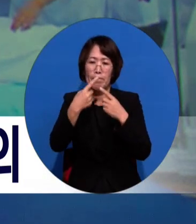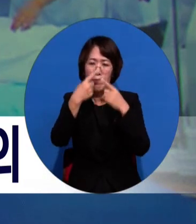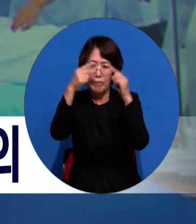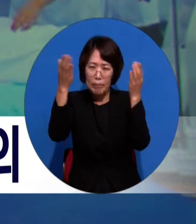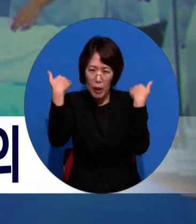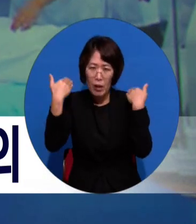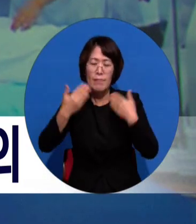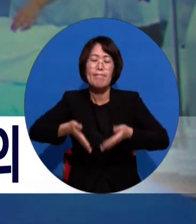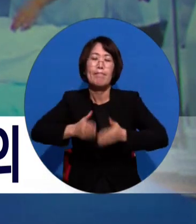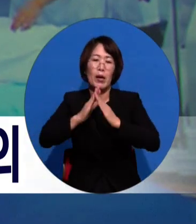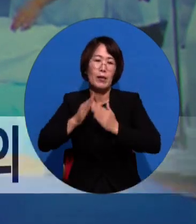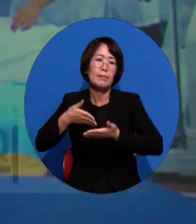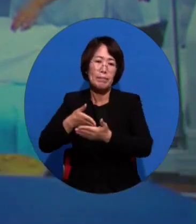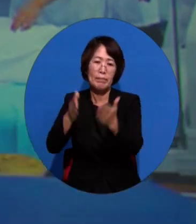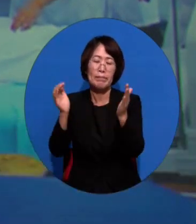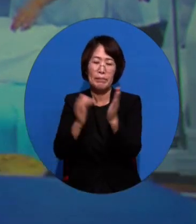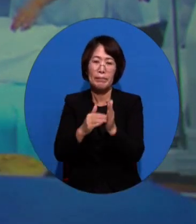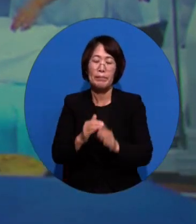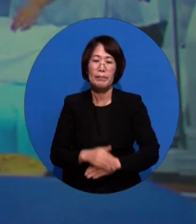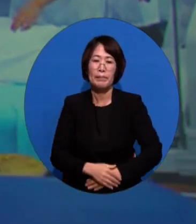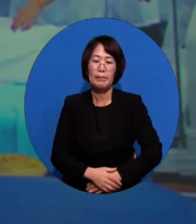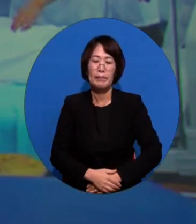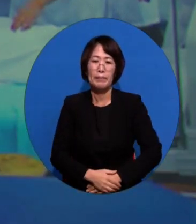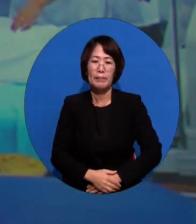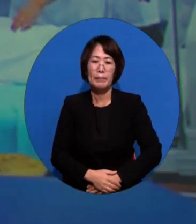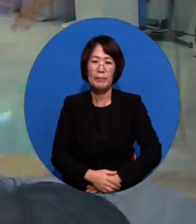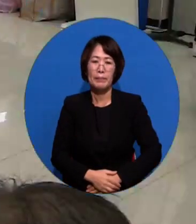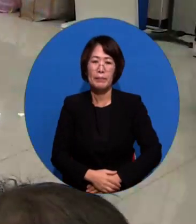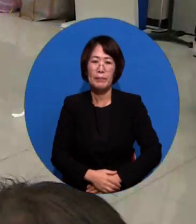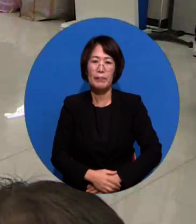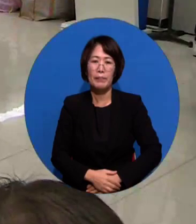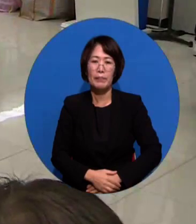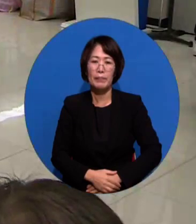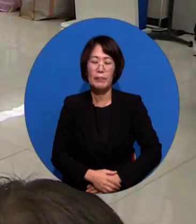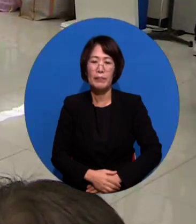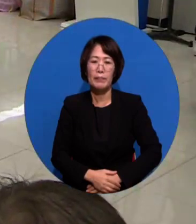공동 건의했습니다. 김진선 기자입니다.